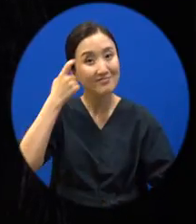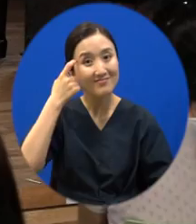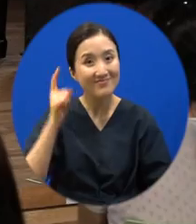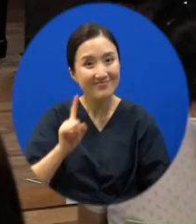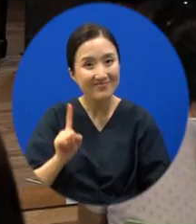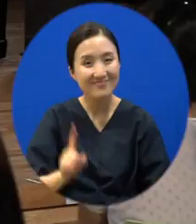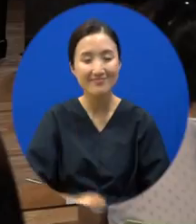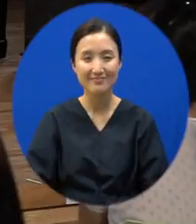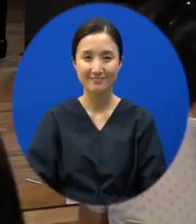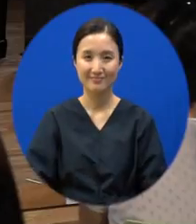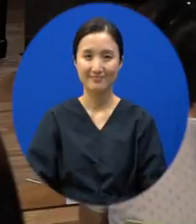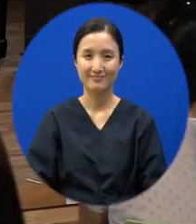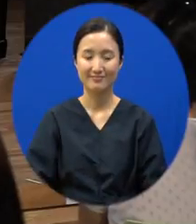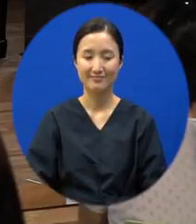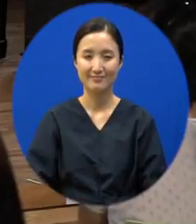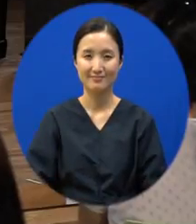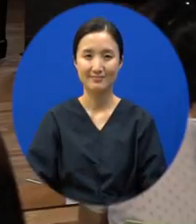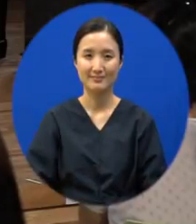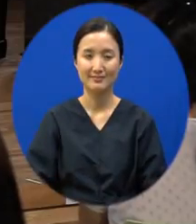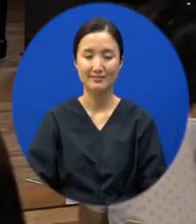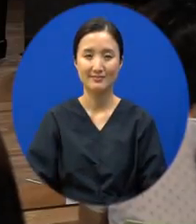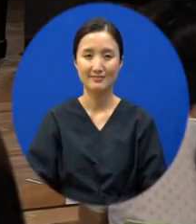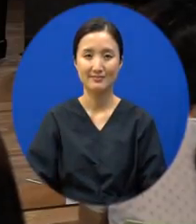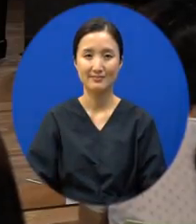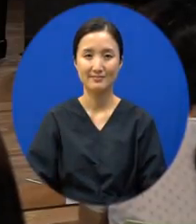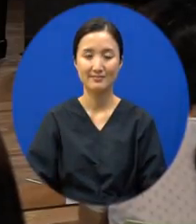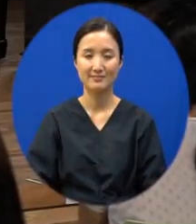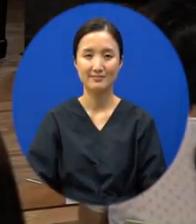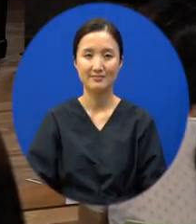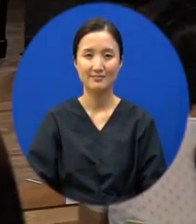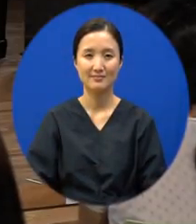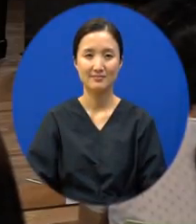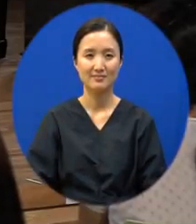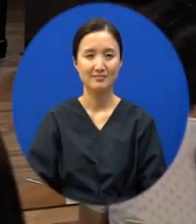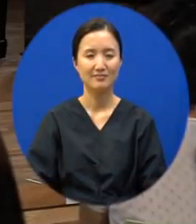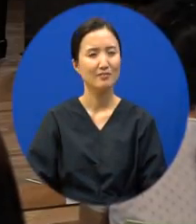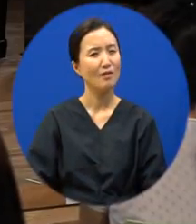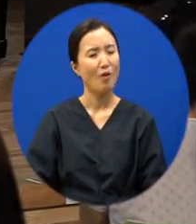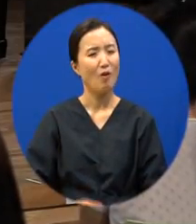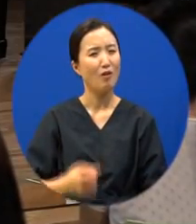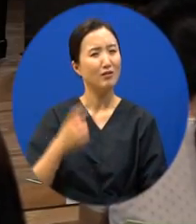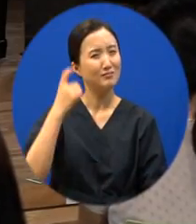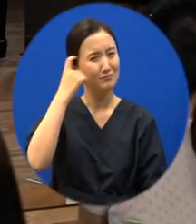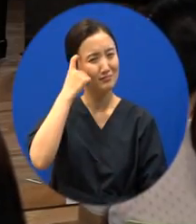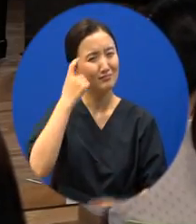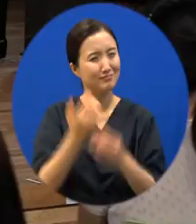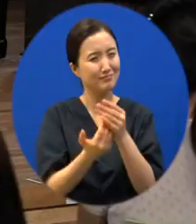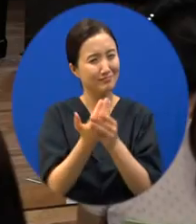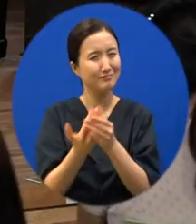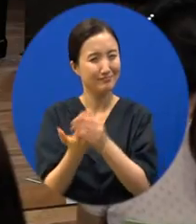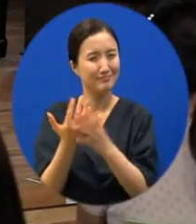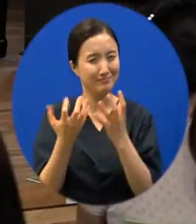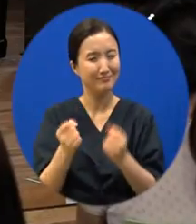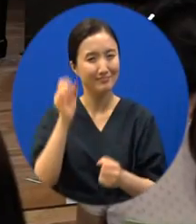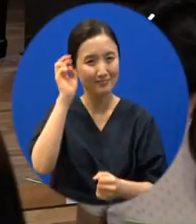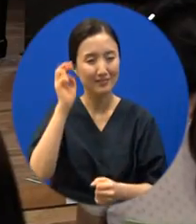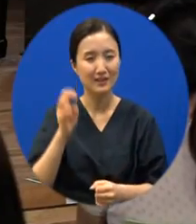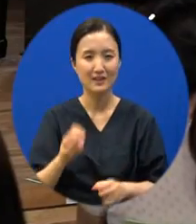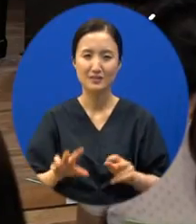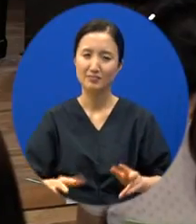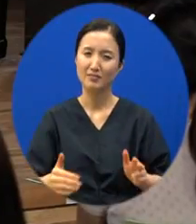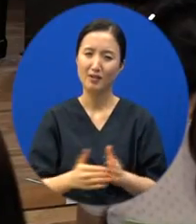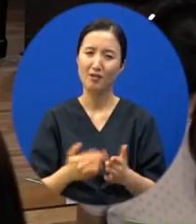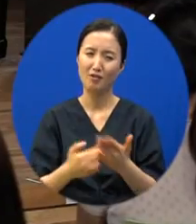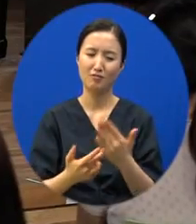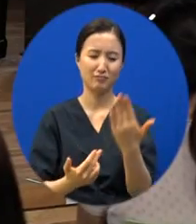있을까요? 네. 좀 여러 가지 생각이 드실 것 같아요. 내가 그동안 거울을 봤을 때 나를